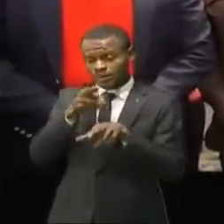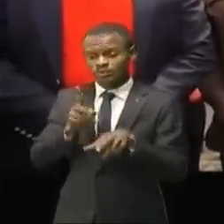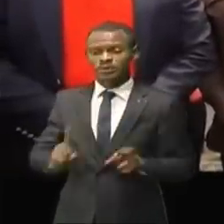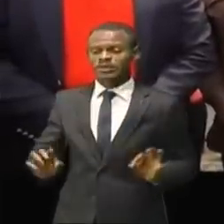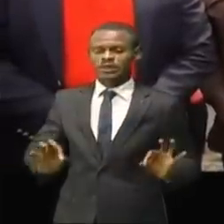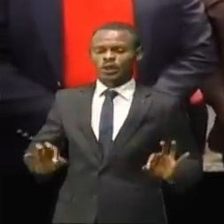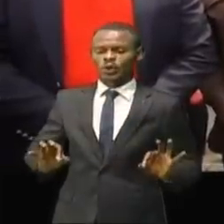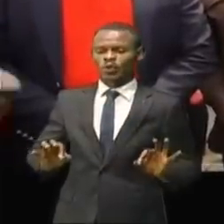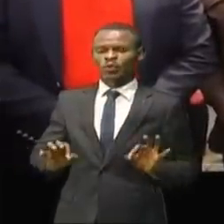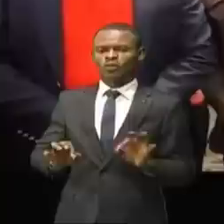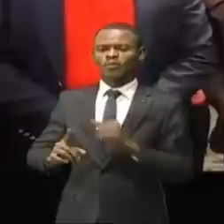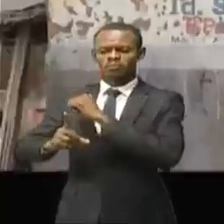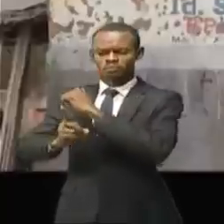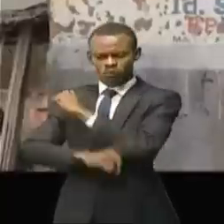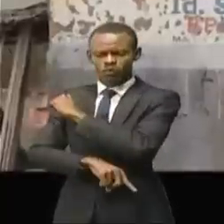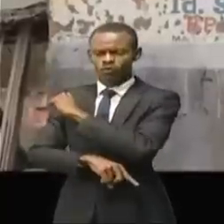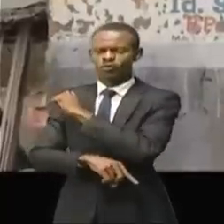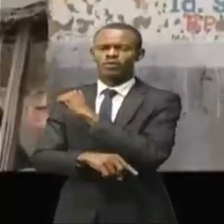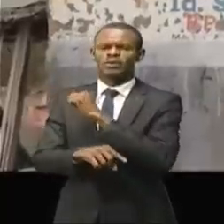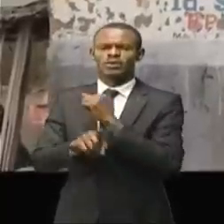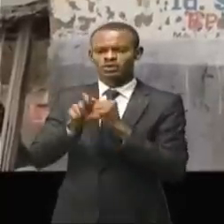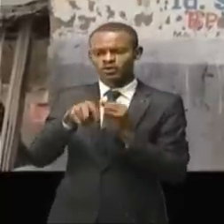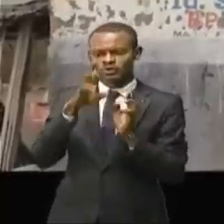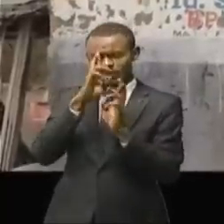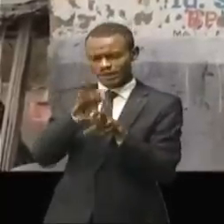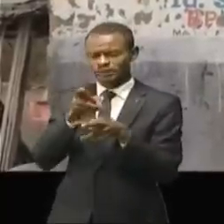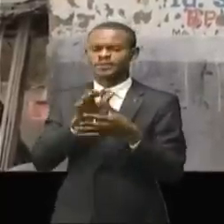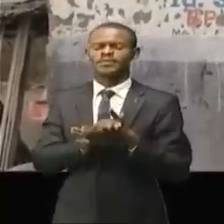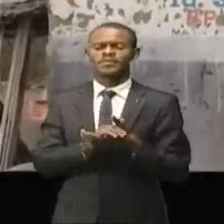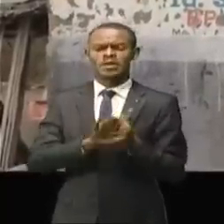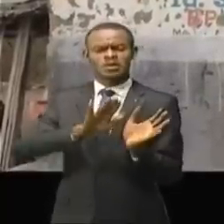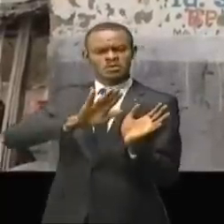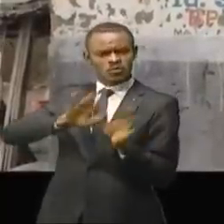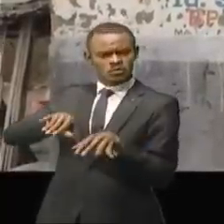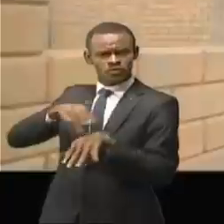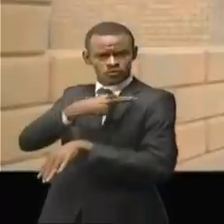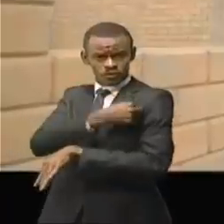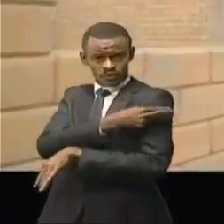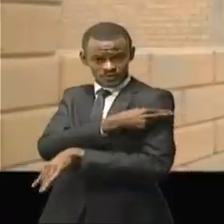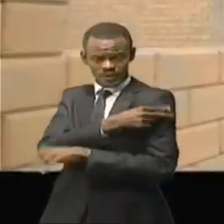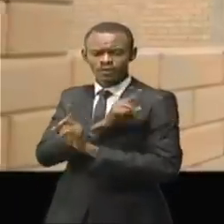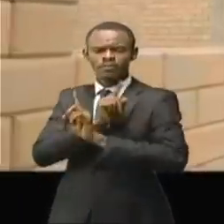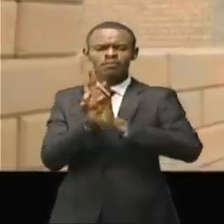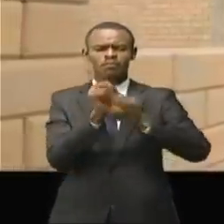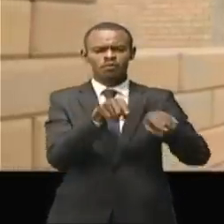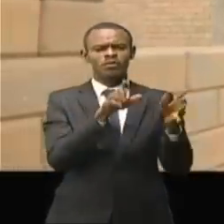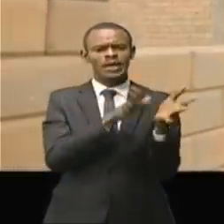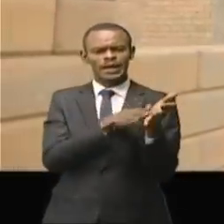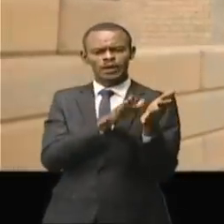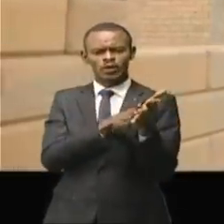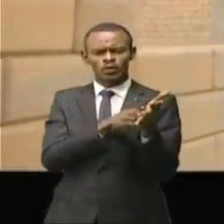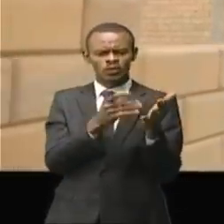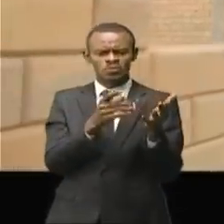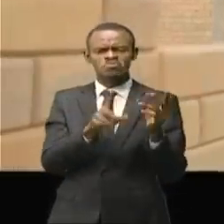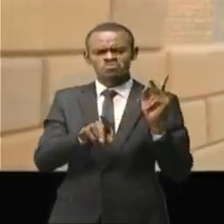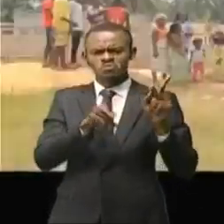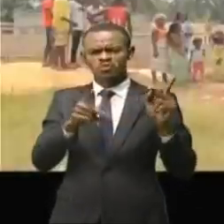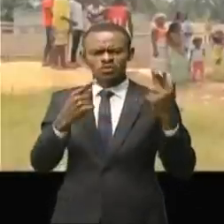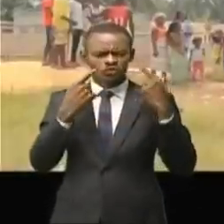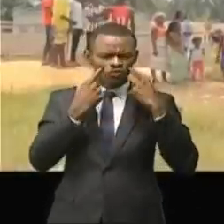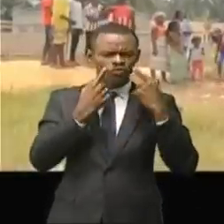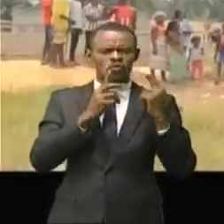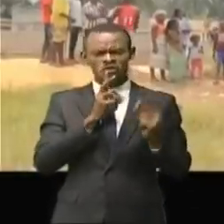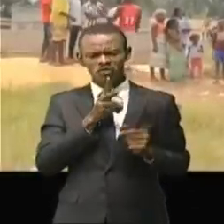qui doit être respecté à l'école et puis un Tsum Bumba combu la population admire l'évolution des travaux